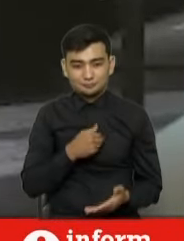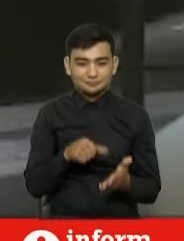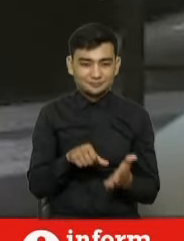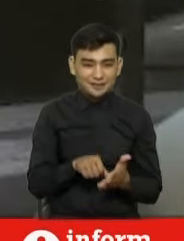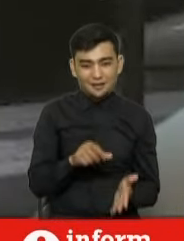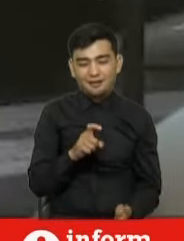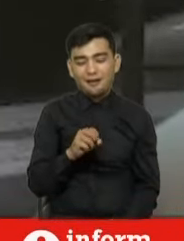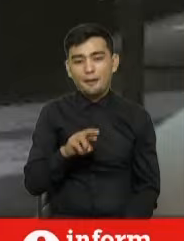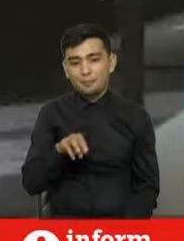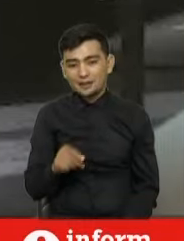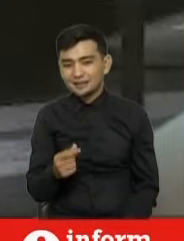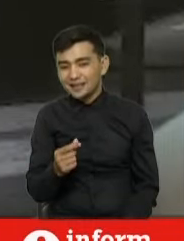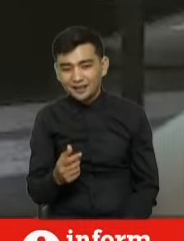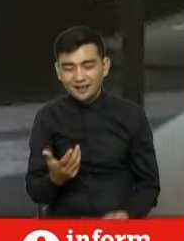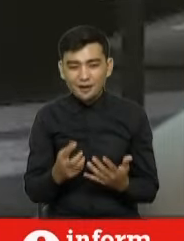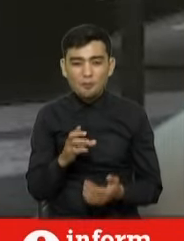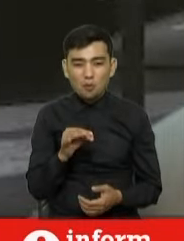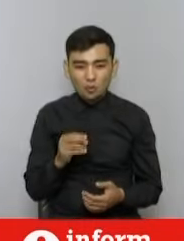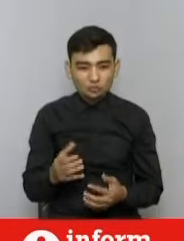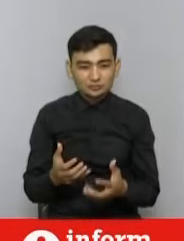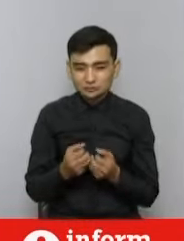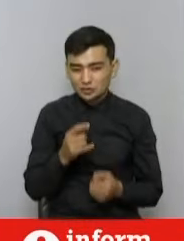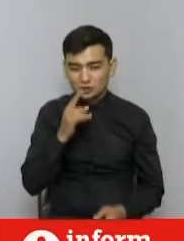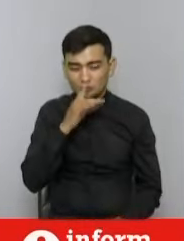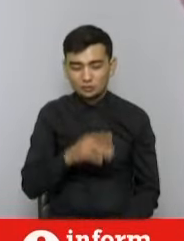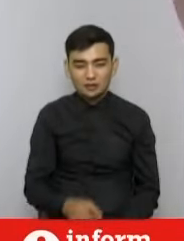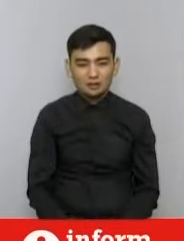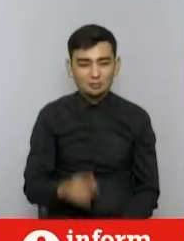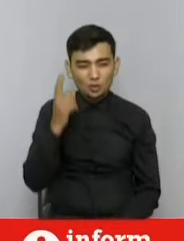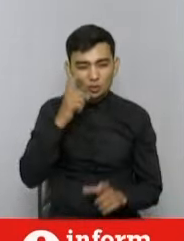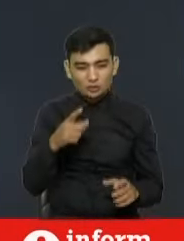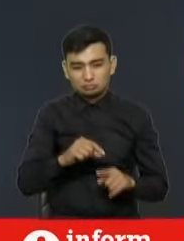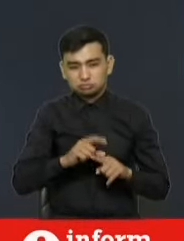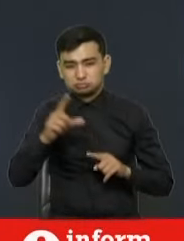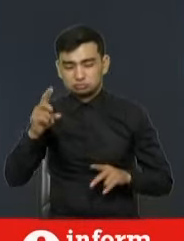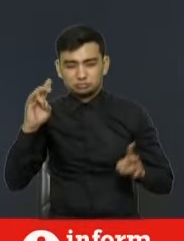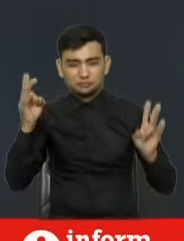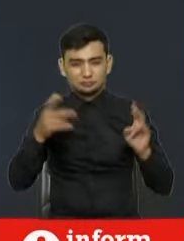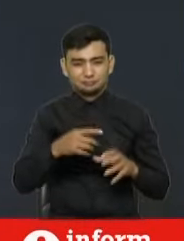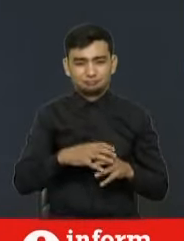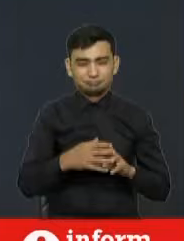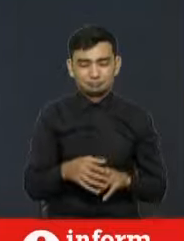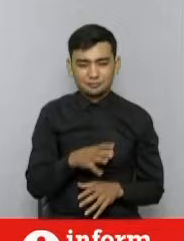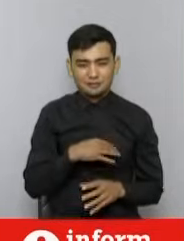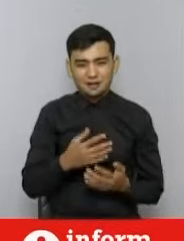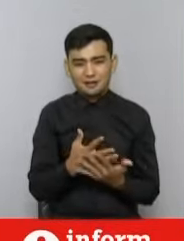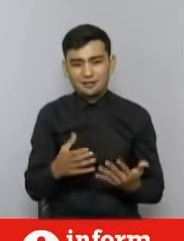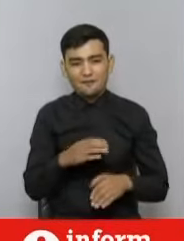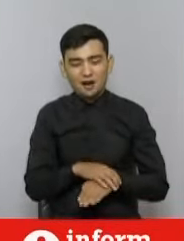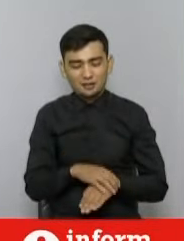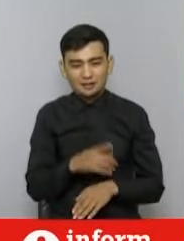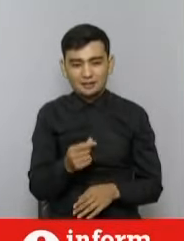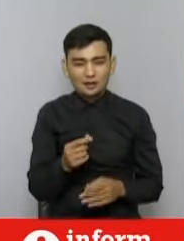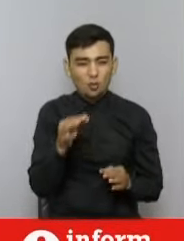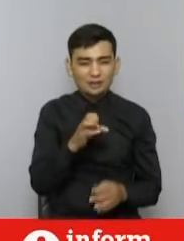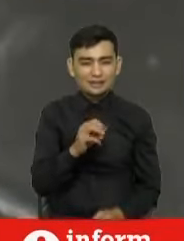но никаких денег, никаких бустов, ничего им давать нельзя. Психологи объясняют растущую популярность приложения несколькими факторами. Это